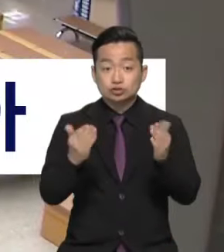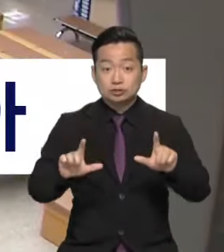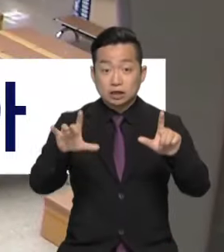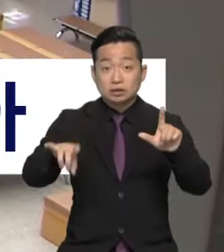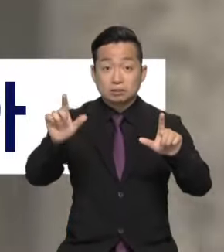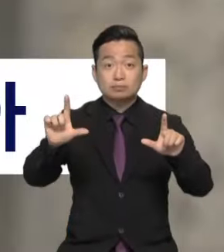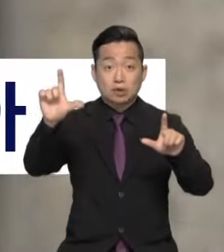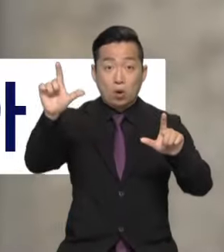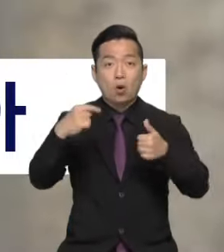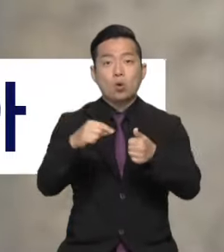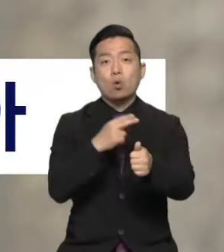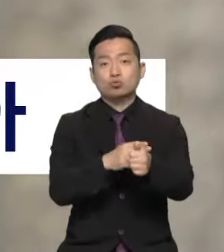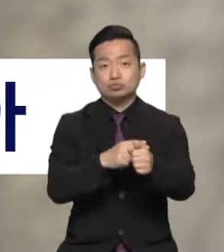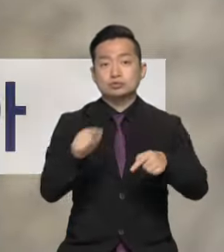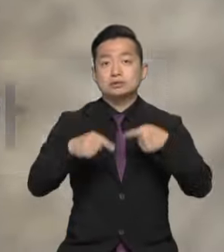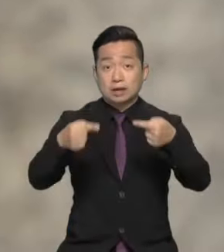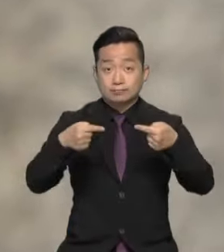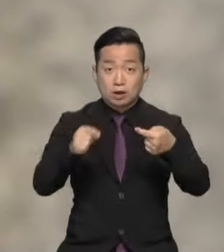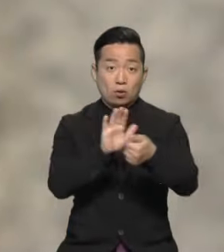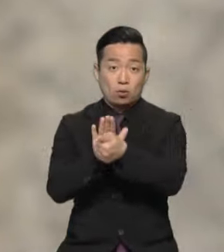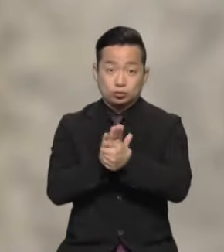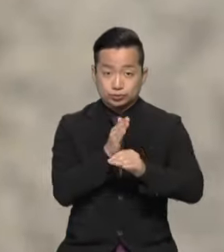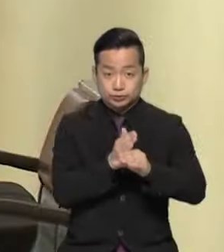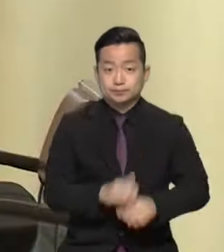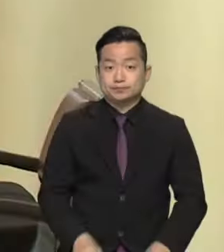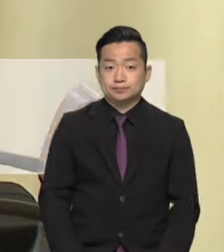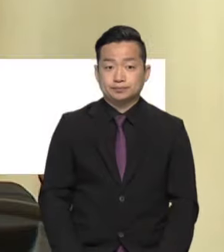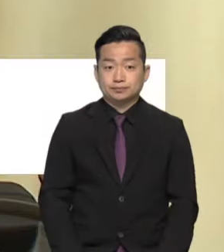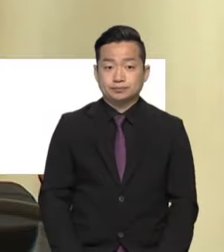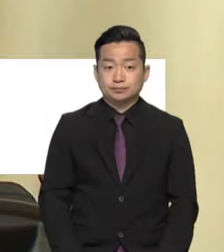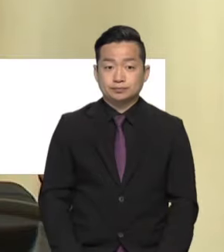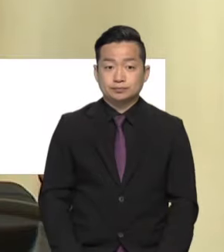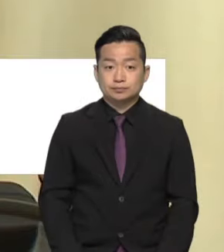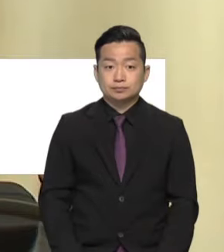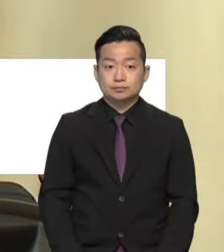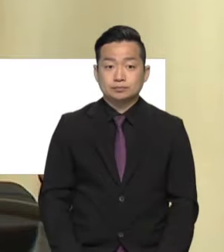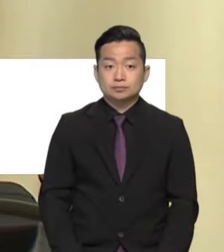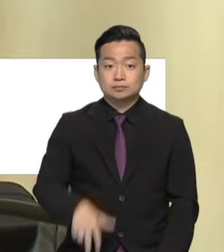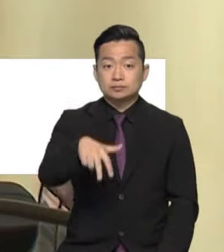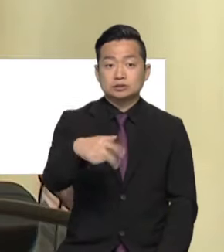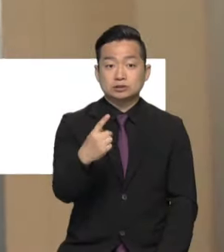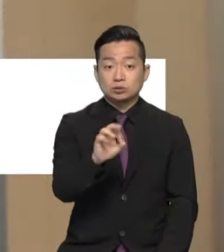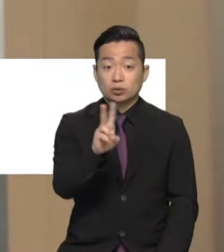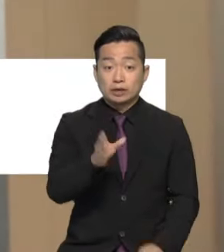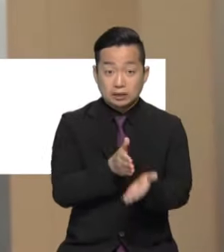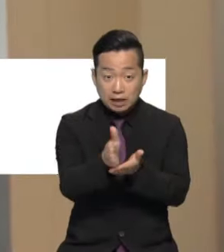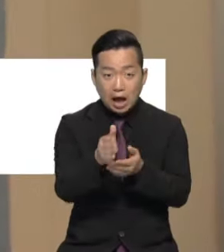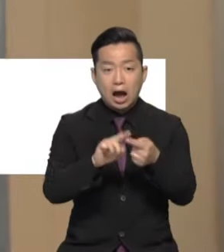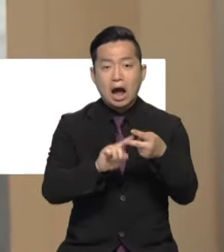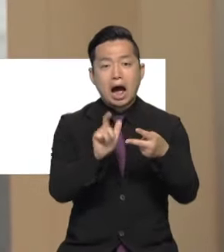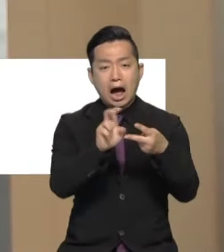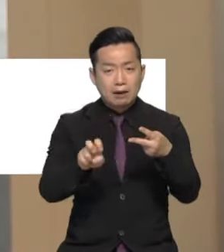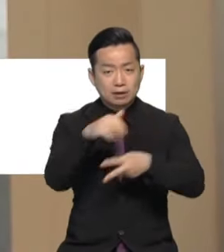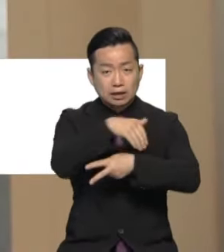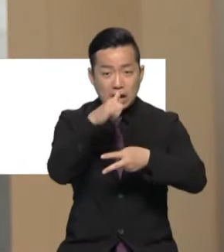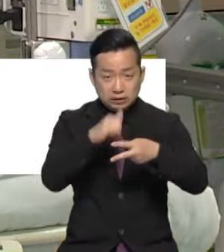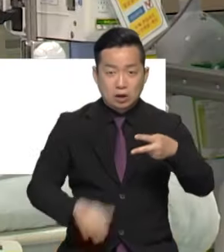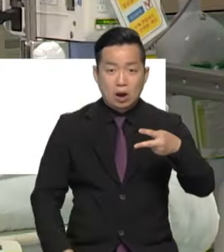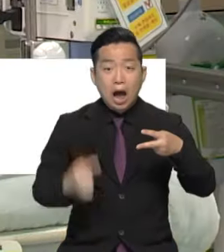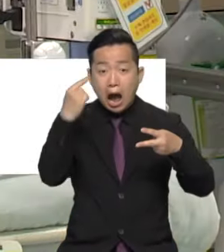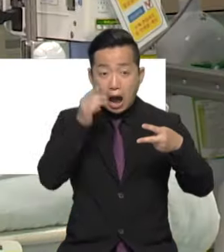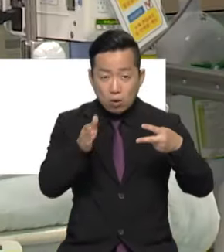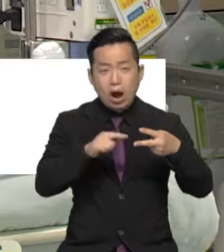더 많은 교수가 진료에 참여하고 있습니다. 종양내과에 항암 스케줄이 있다든가 안과 이런 데도 보니까 금요일